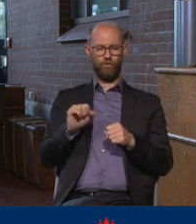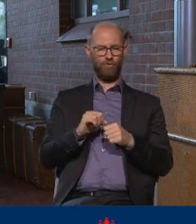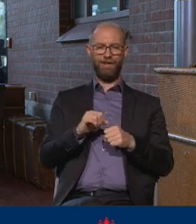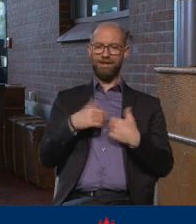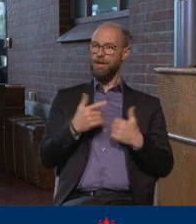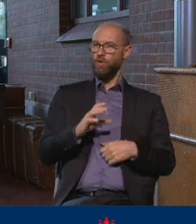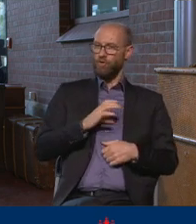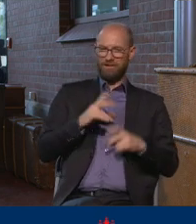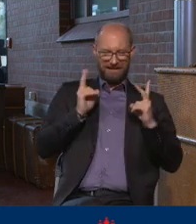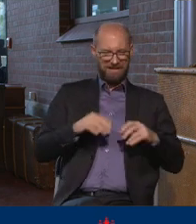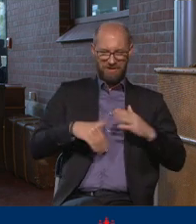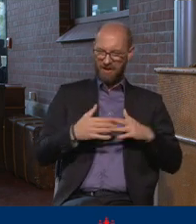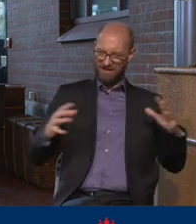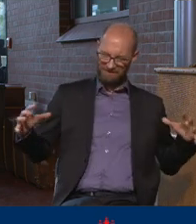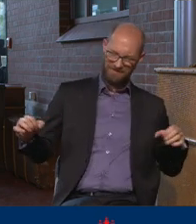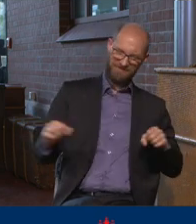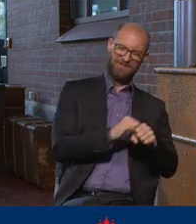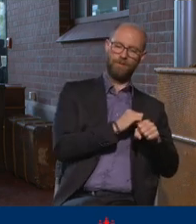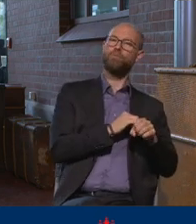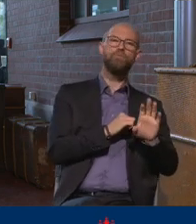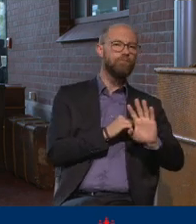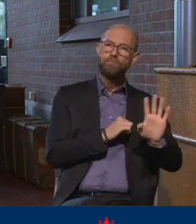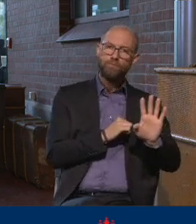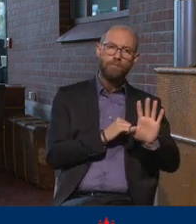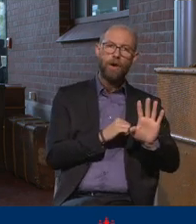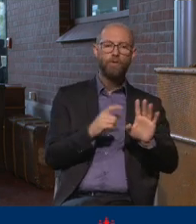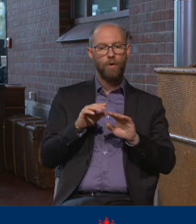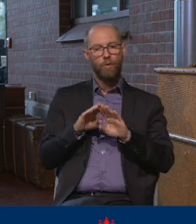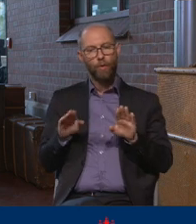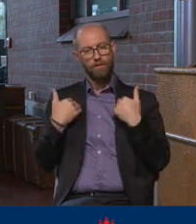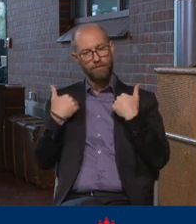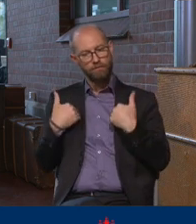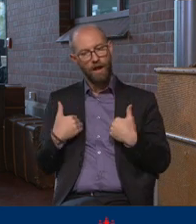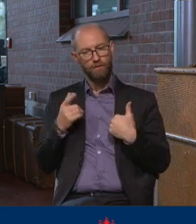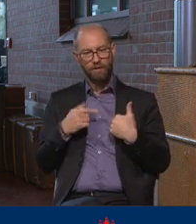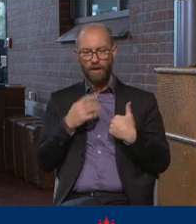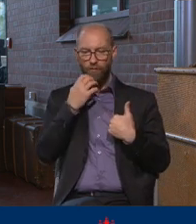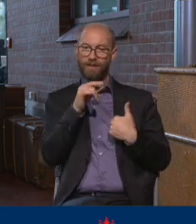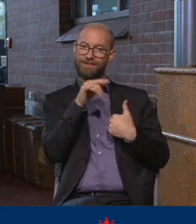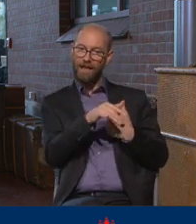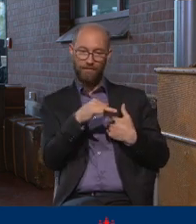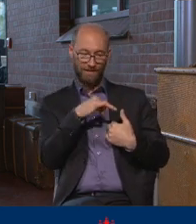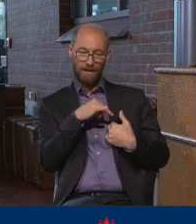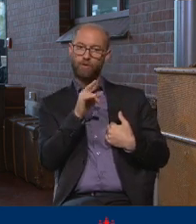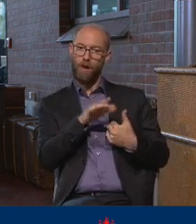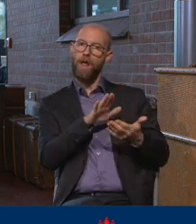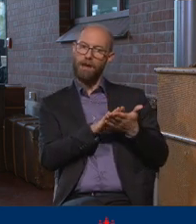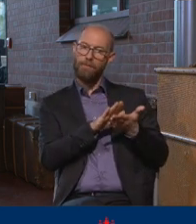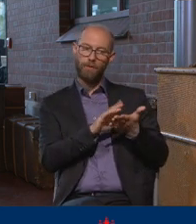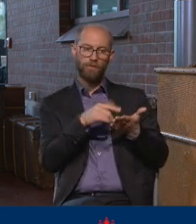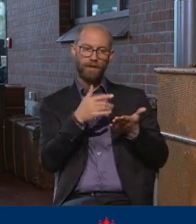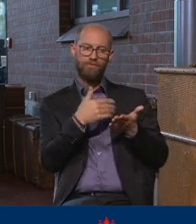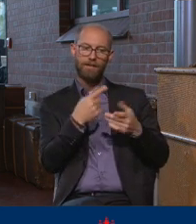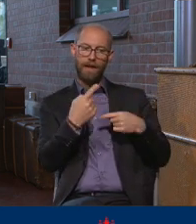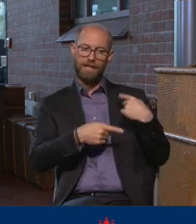was zu machen unsere grundhaltung ist ja alles das was interessant ist und da ist irgendwie weiter zu denken und insofern hat diese filter